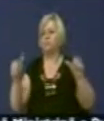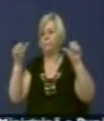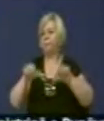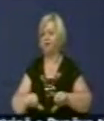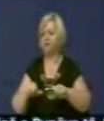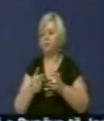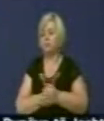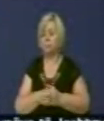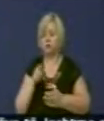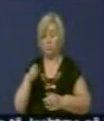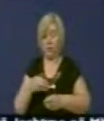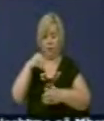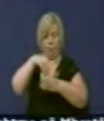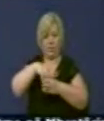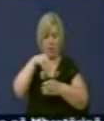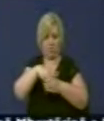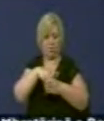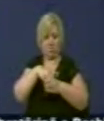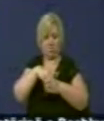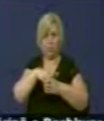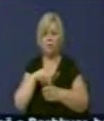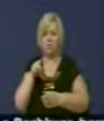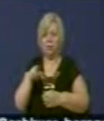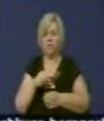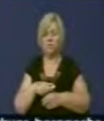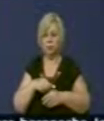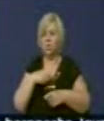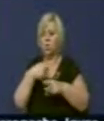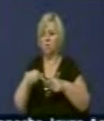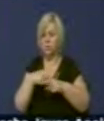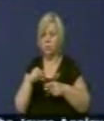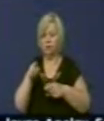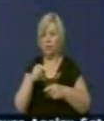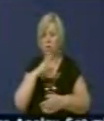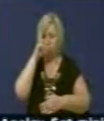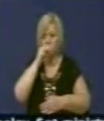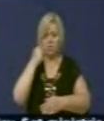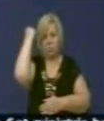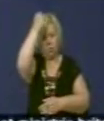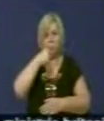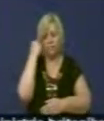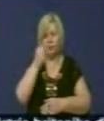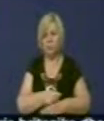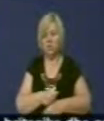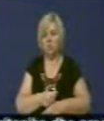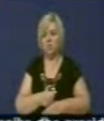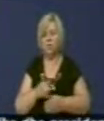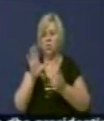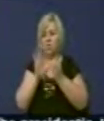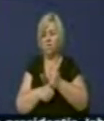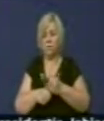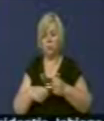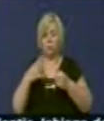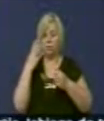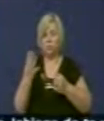në majat e tij. Krimi është në sistem dhe shpesh ai shfrytëzon edhe mundësitë e sistemit. Në fakt, kur u